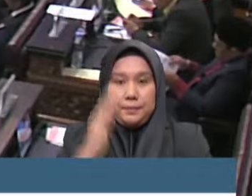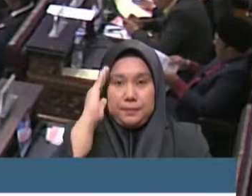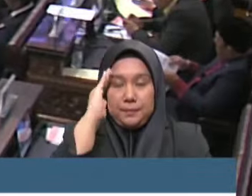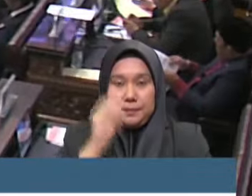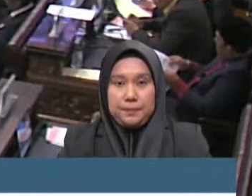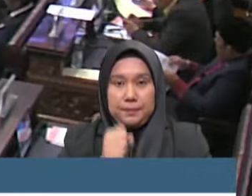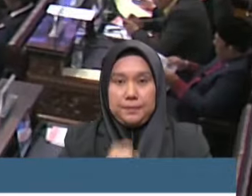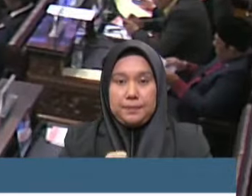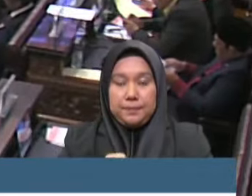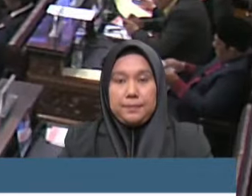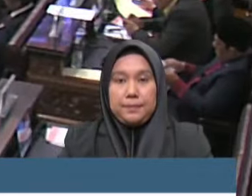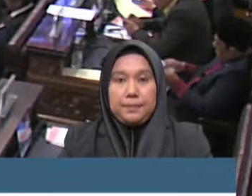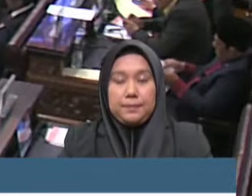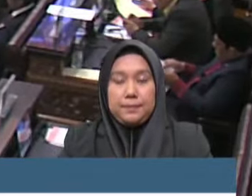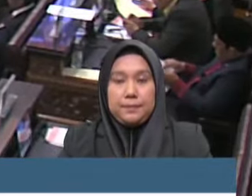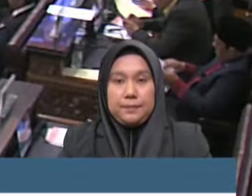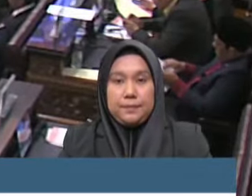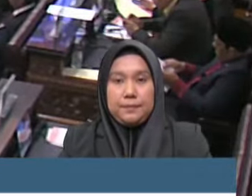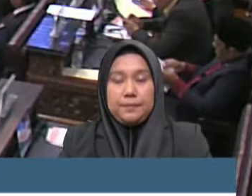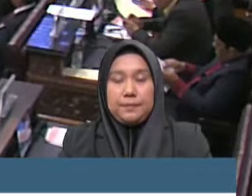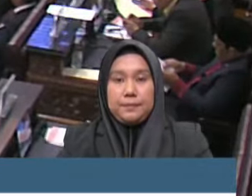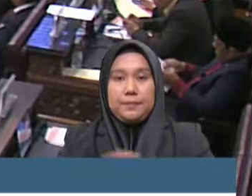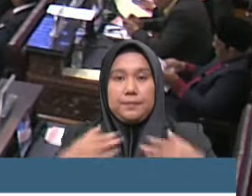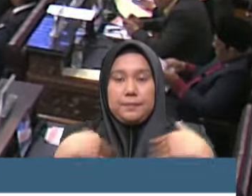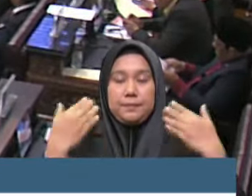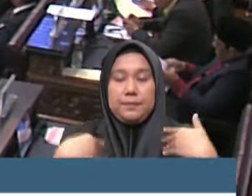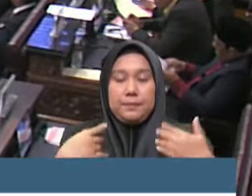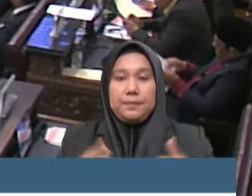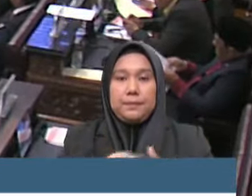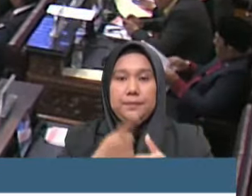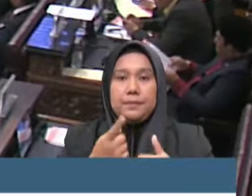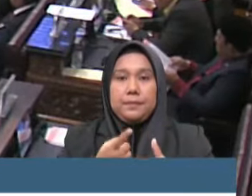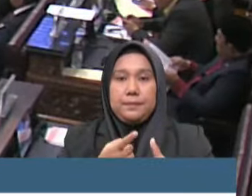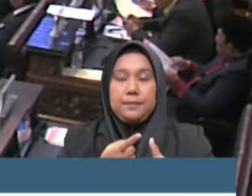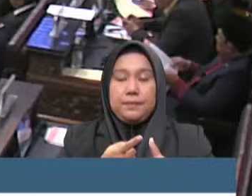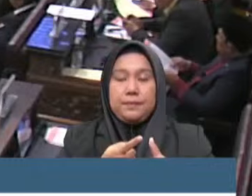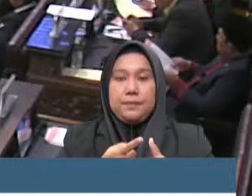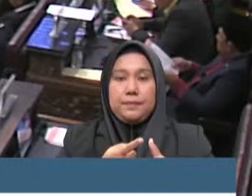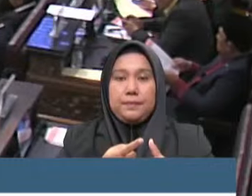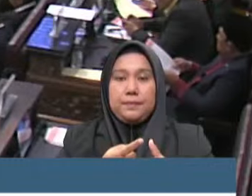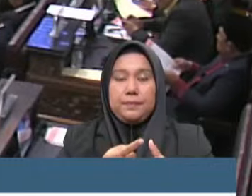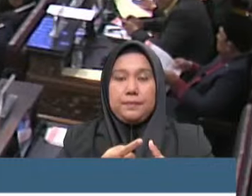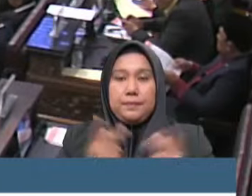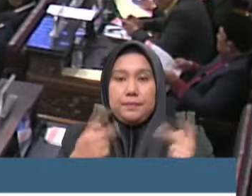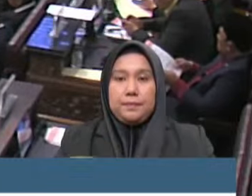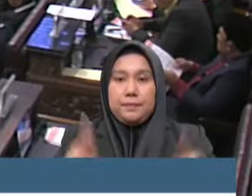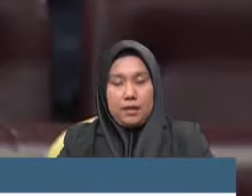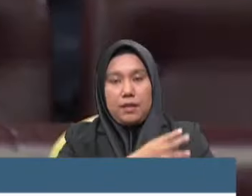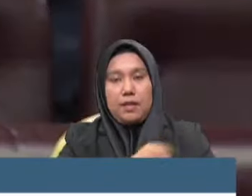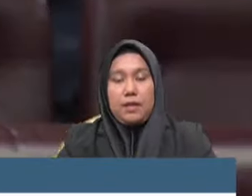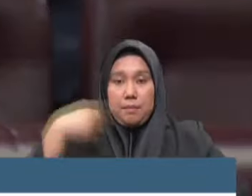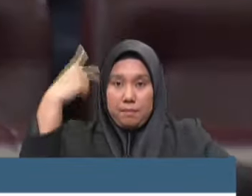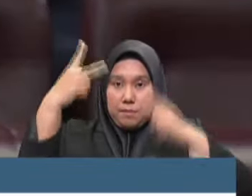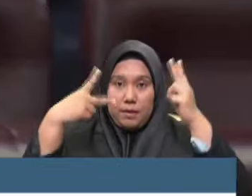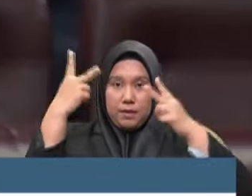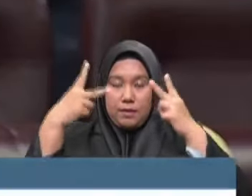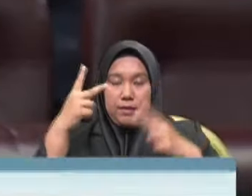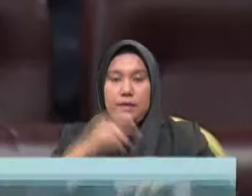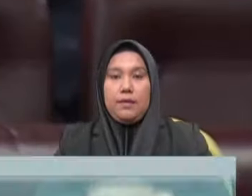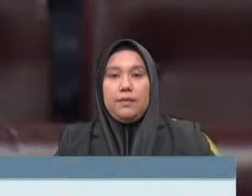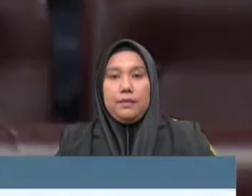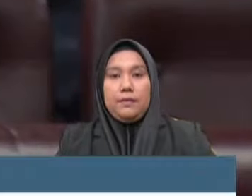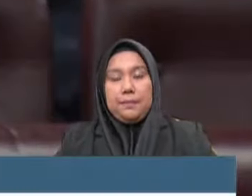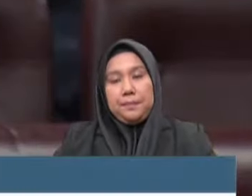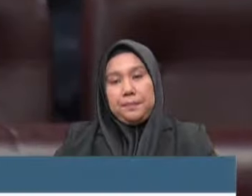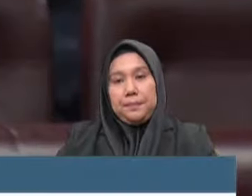Jelas beliau, kali terakhir kepengerusian Malaysia adalah pada tahun 2015.